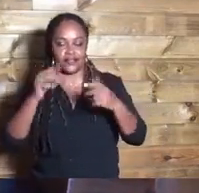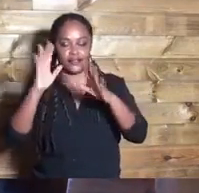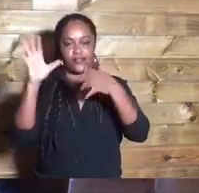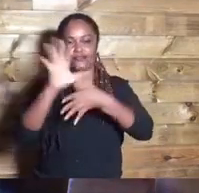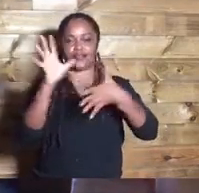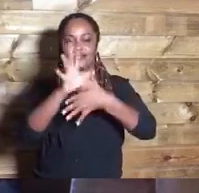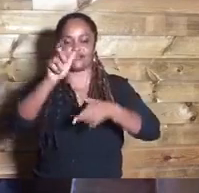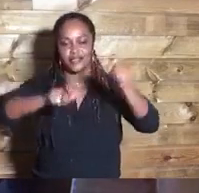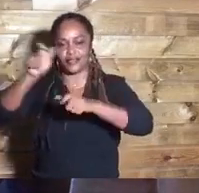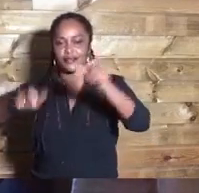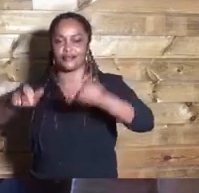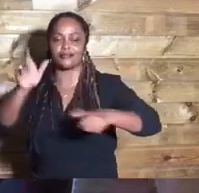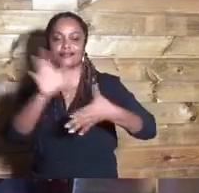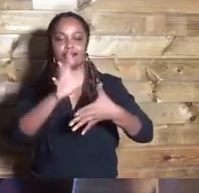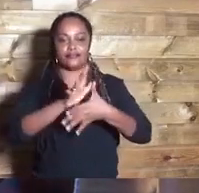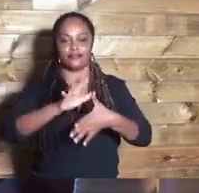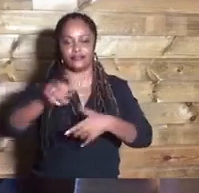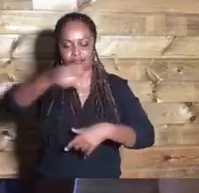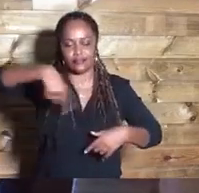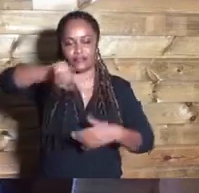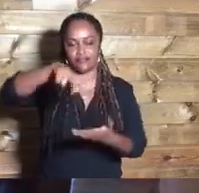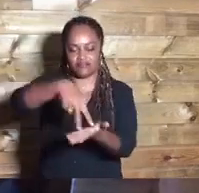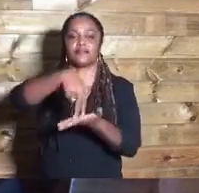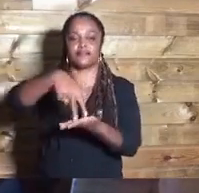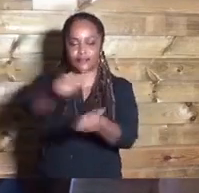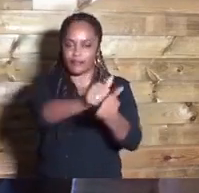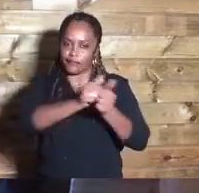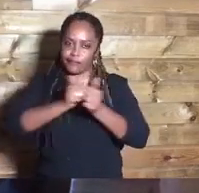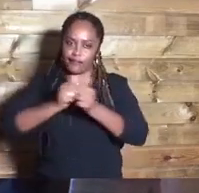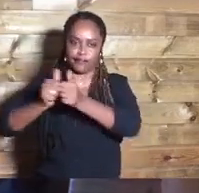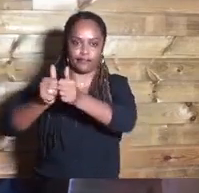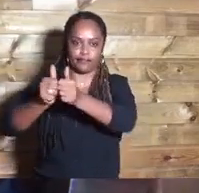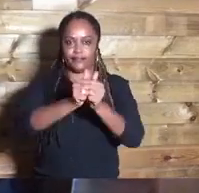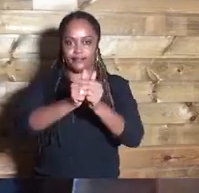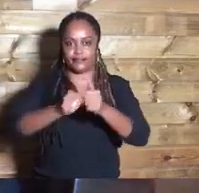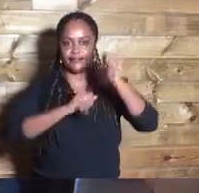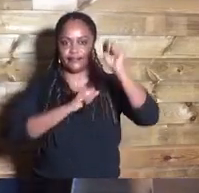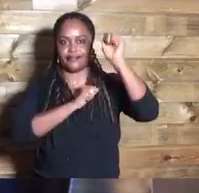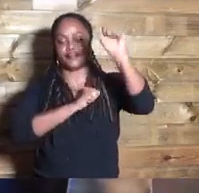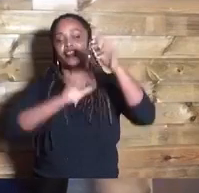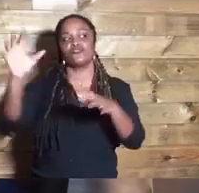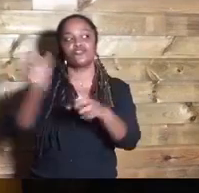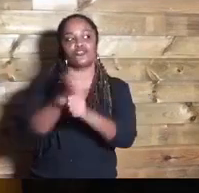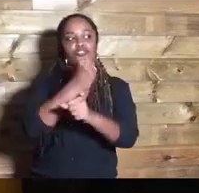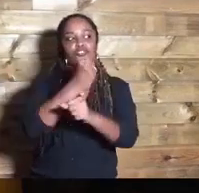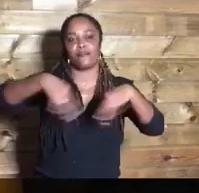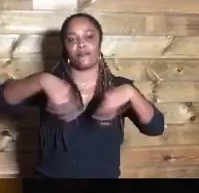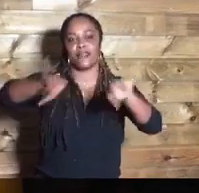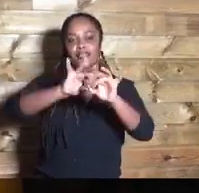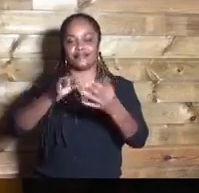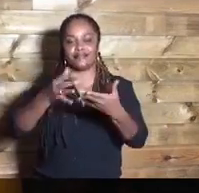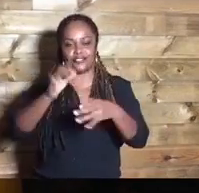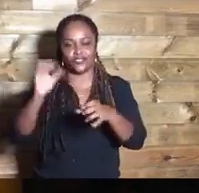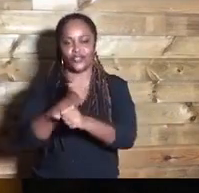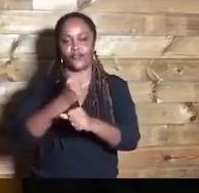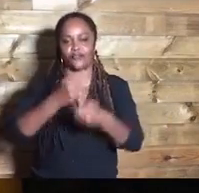Guadeloupéenne, Guadeloupéenne, nous toutes cadoubout, tout ensemble pour nous payer. Sauver le pays là, et donner